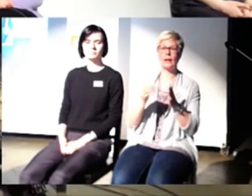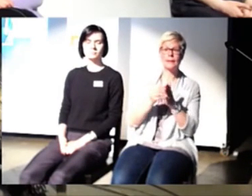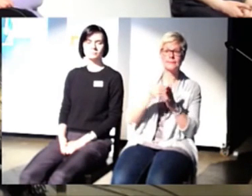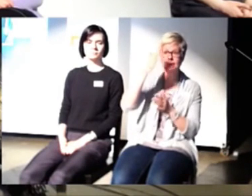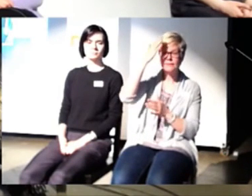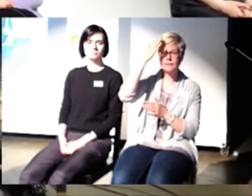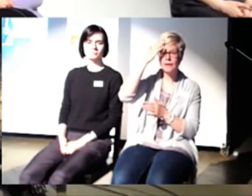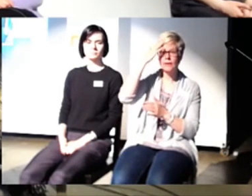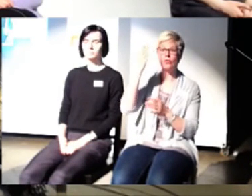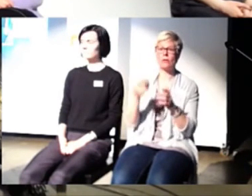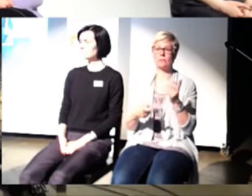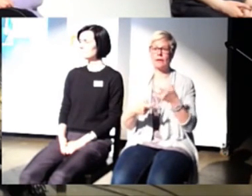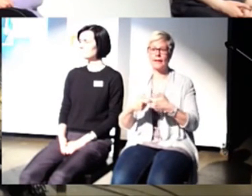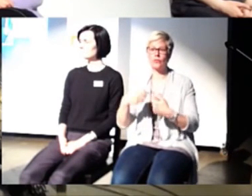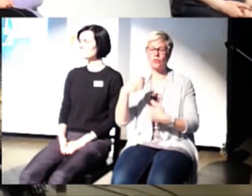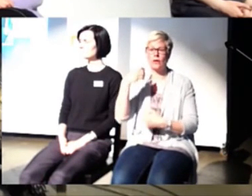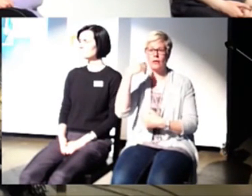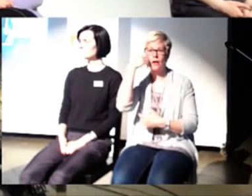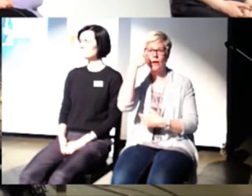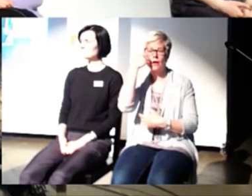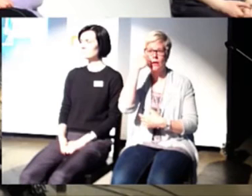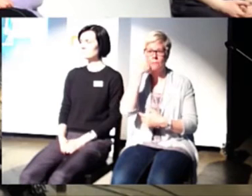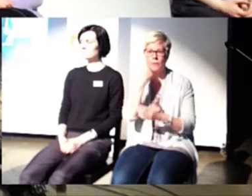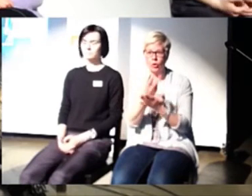löytyy myöskin säätiön sivulta